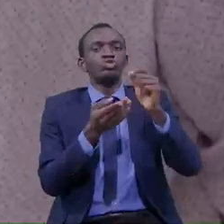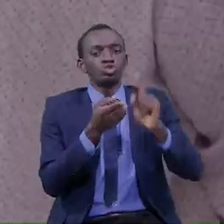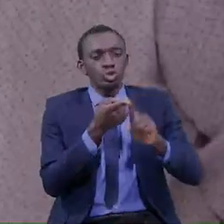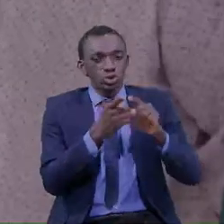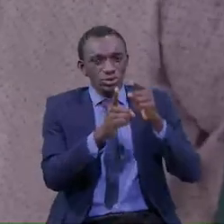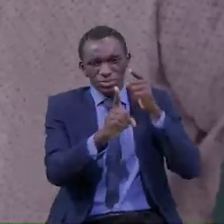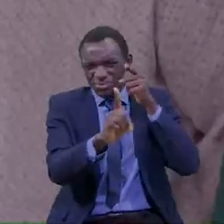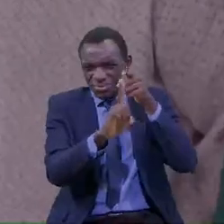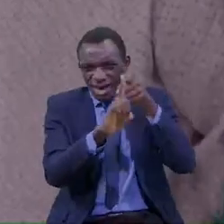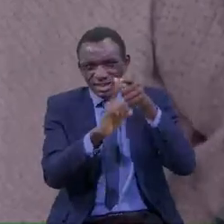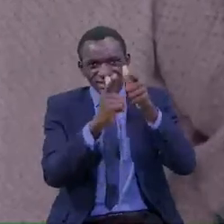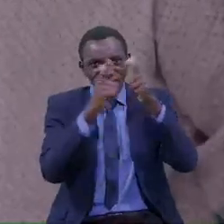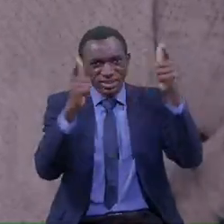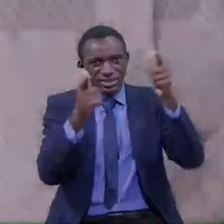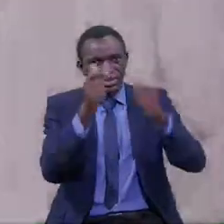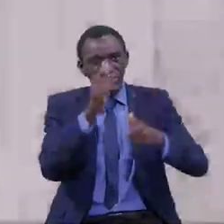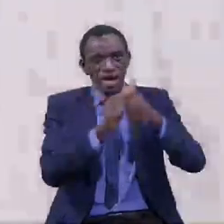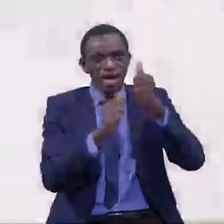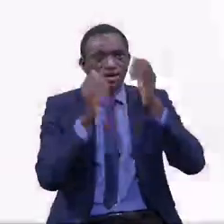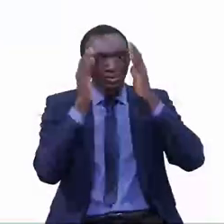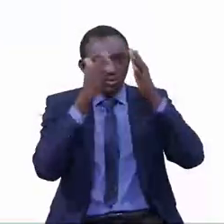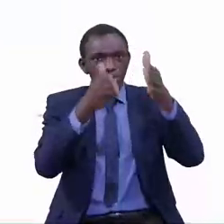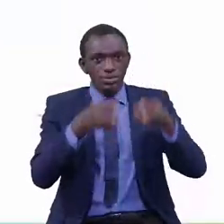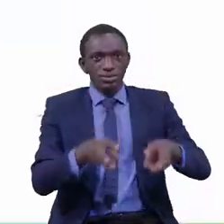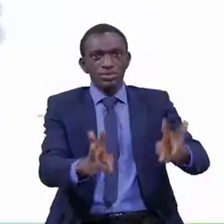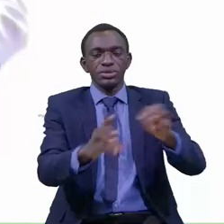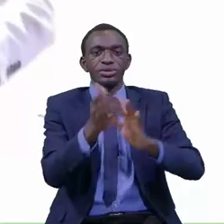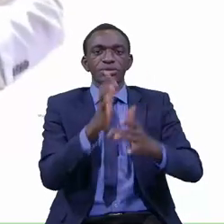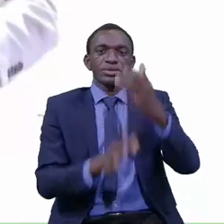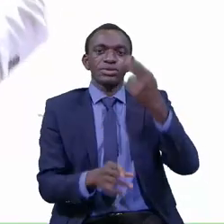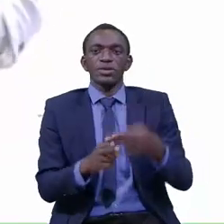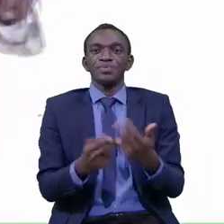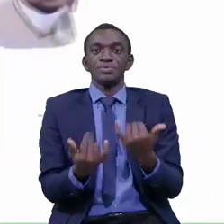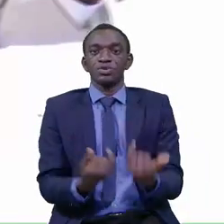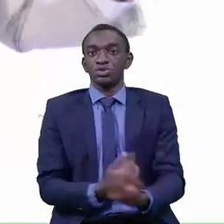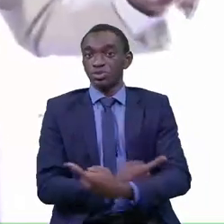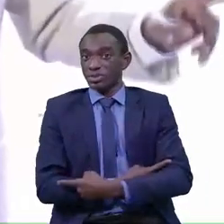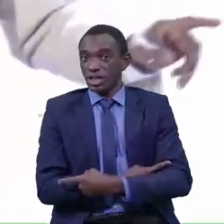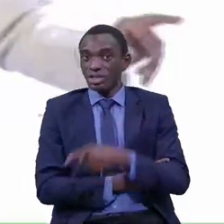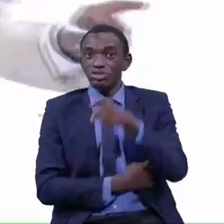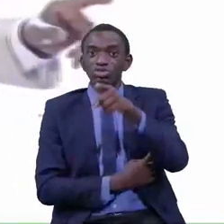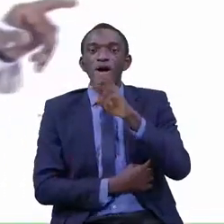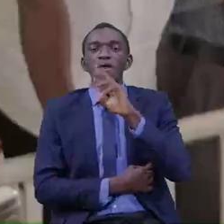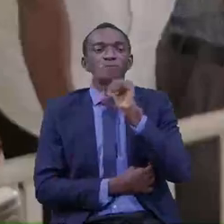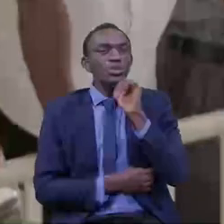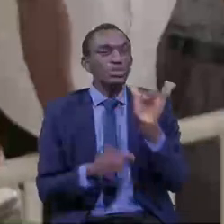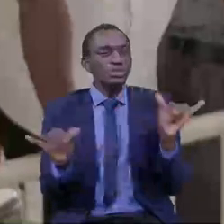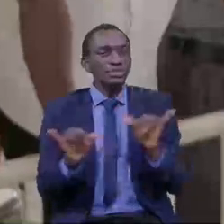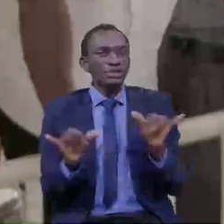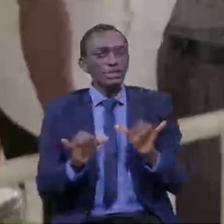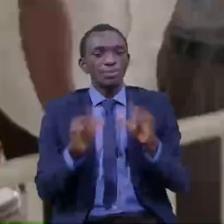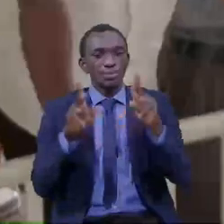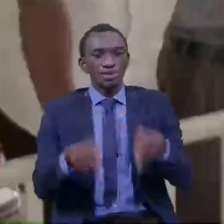la meilleure direction et pour de bonnes directions. Aujourd'hui, tu n'es pas la personne que tu étais